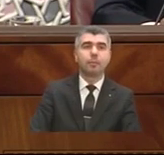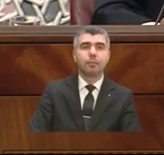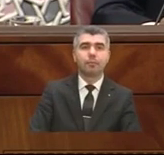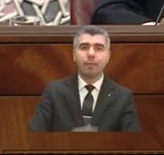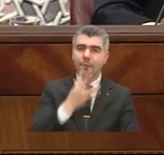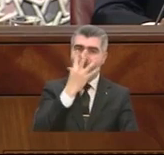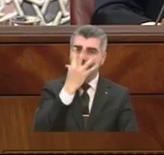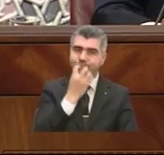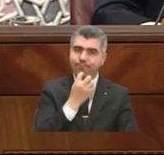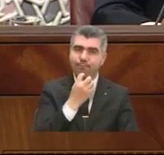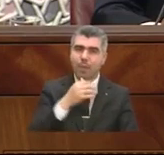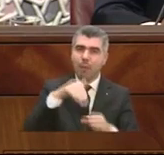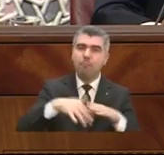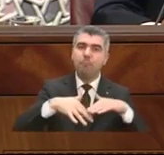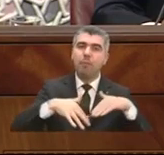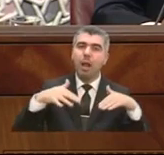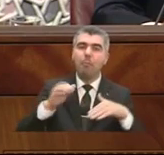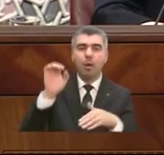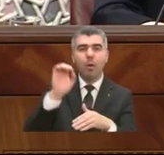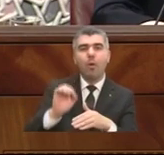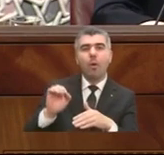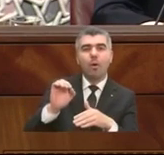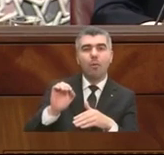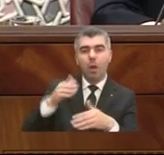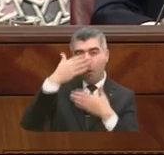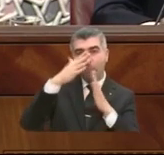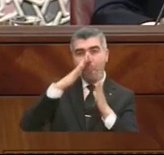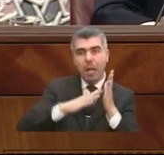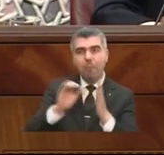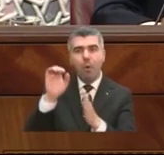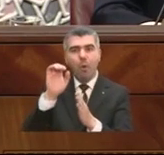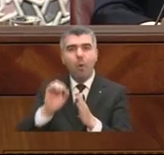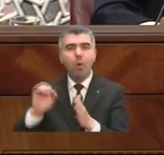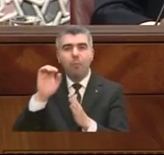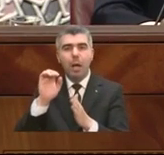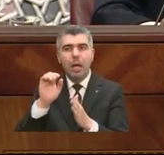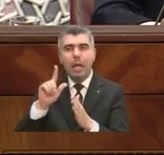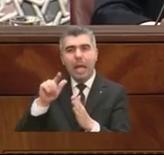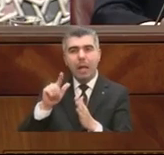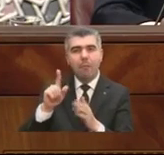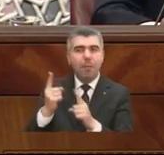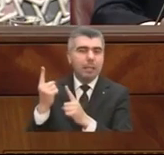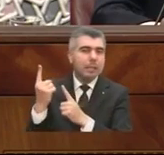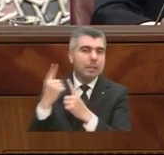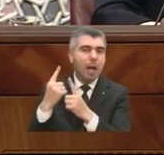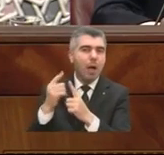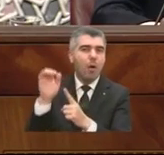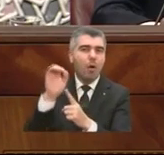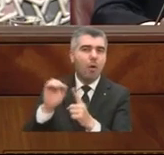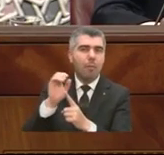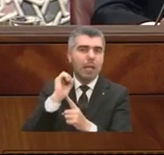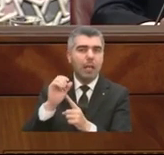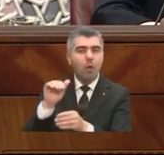ويأسف البرلمان المغربي لانصياع البرلمان الأوروبي لبعض الجهات المعادية